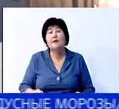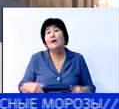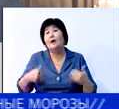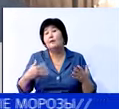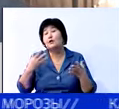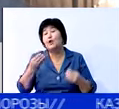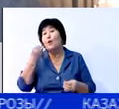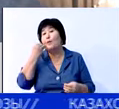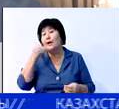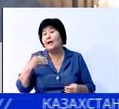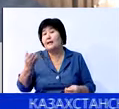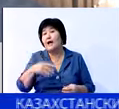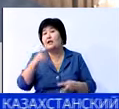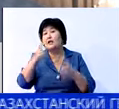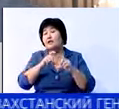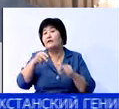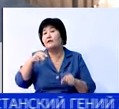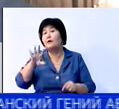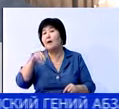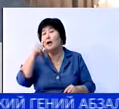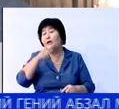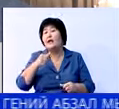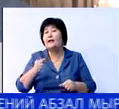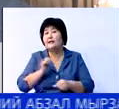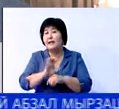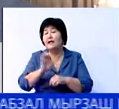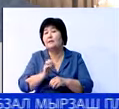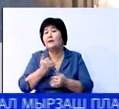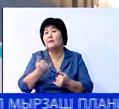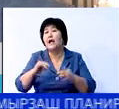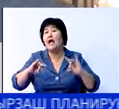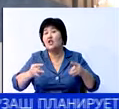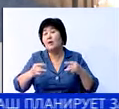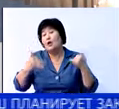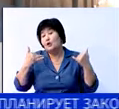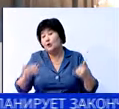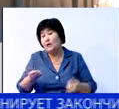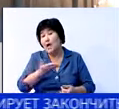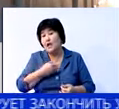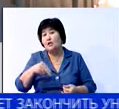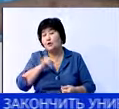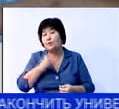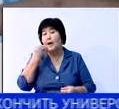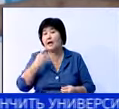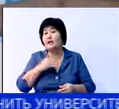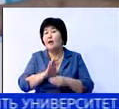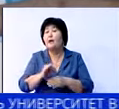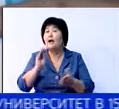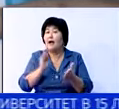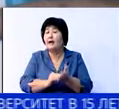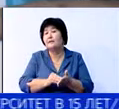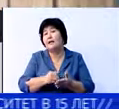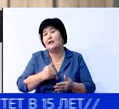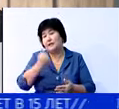Поздравляю с Днем качества. Наш завод с 2005 года занимается производством кирпича. Сегодня наш труд, качество нашей продукции отмечено.